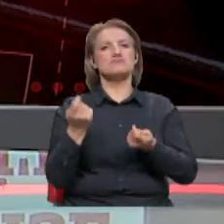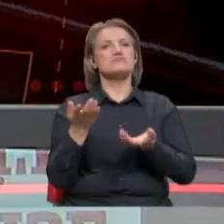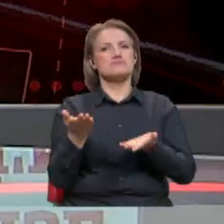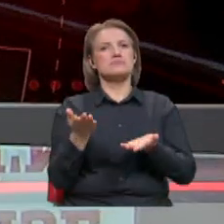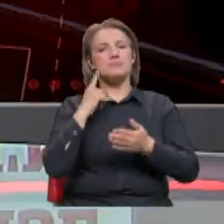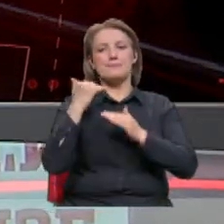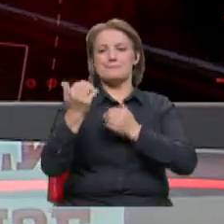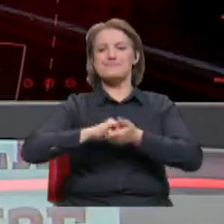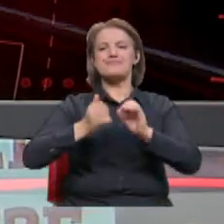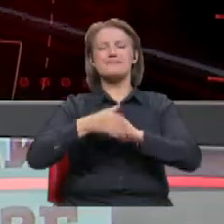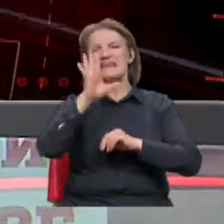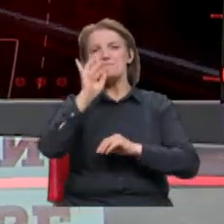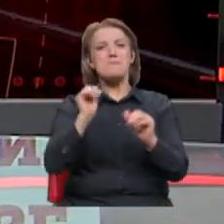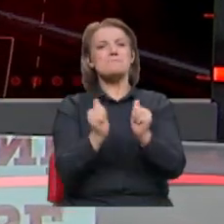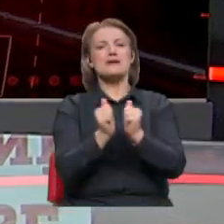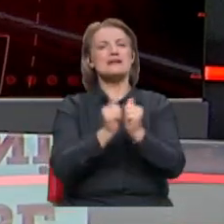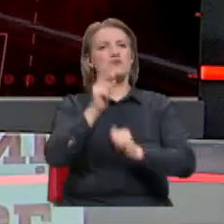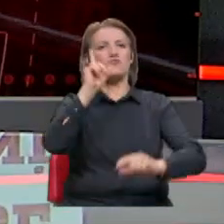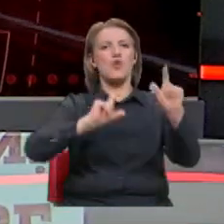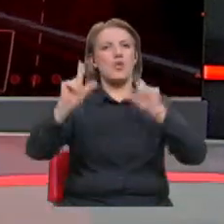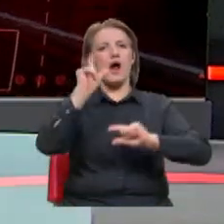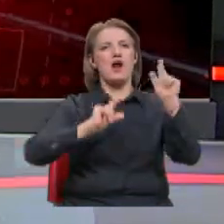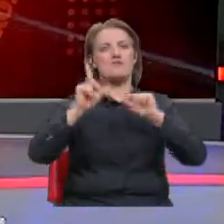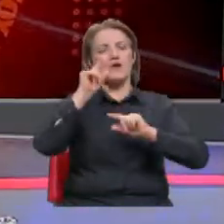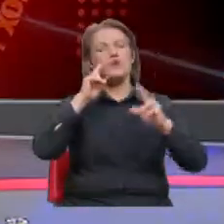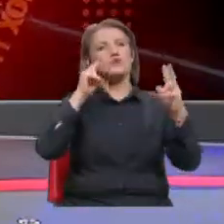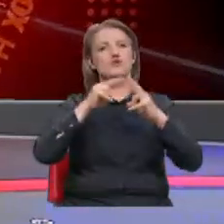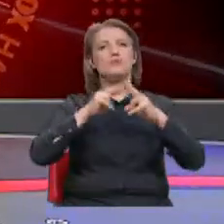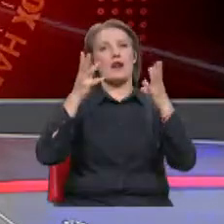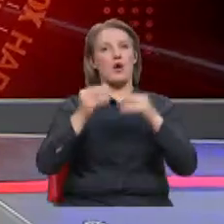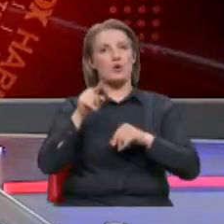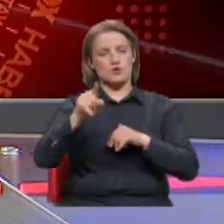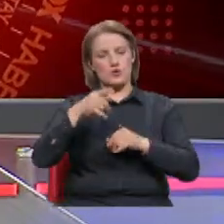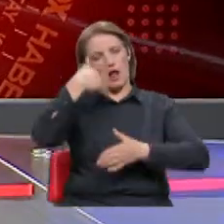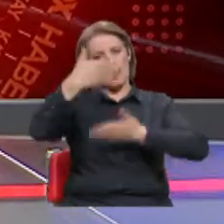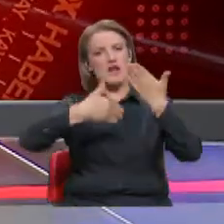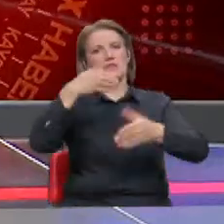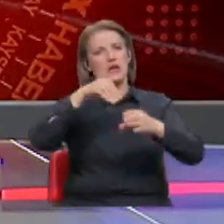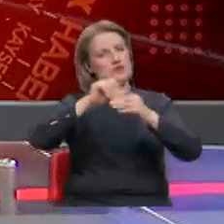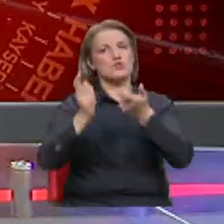kimlerin birlikte fotoğrafları olduğunu görüşmeleri olduğunu aktarmak için uğraştı